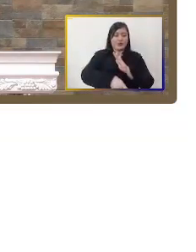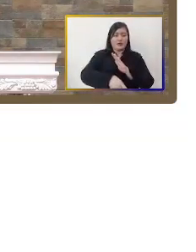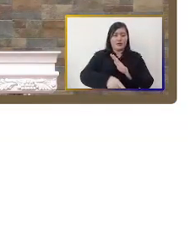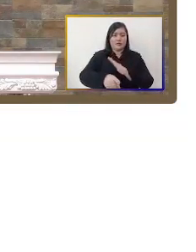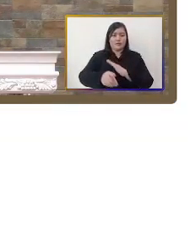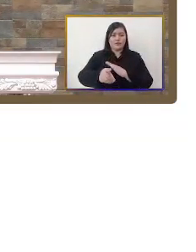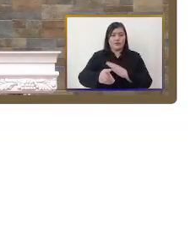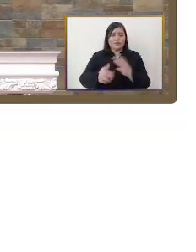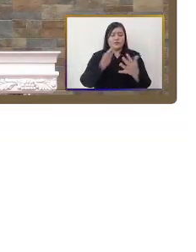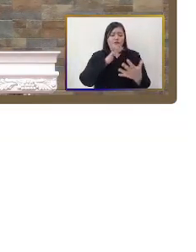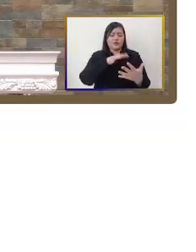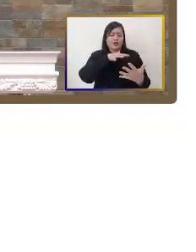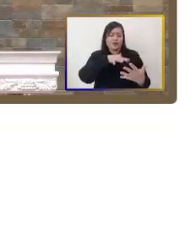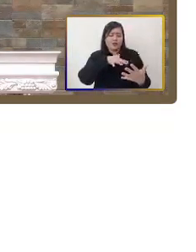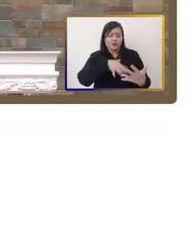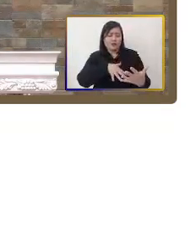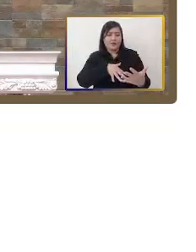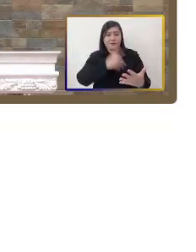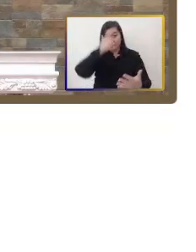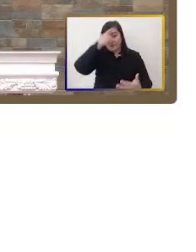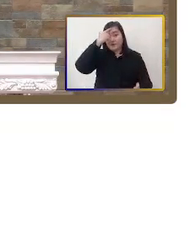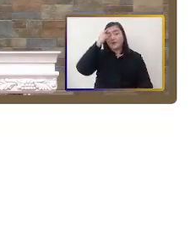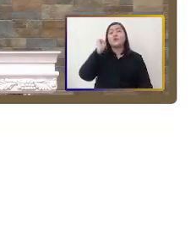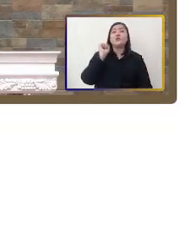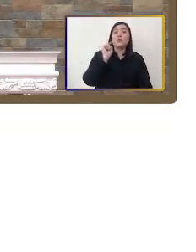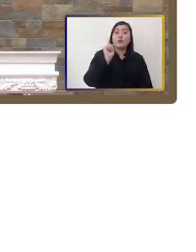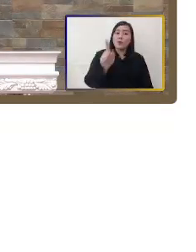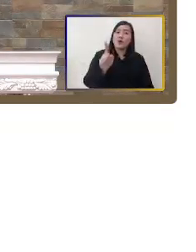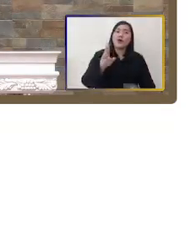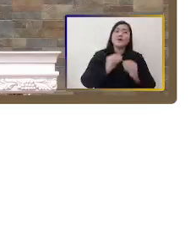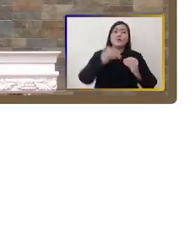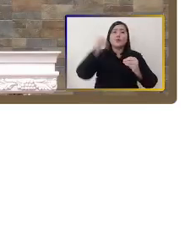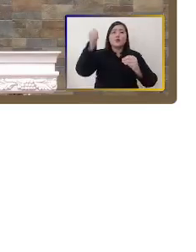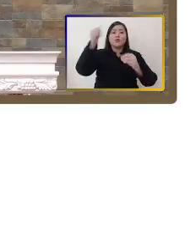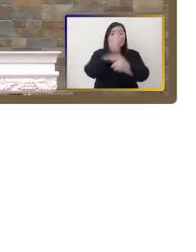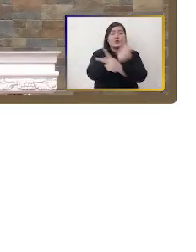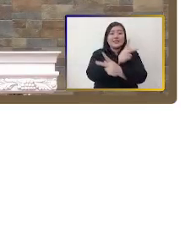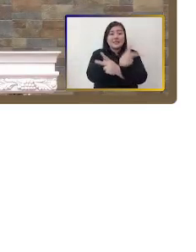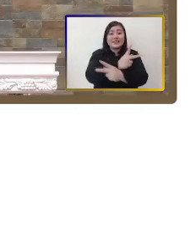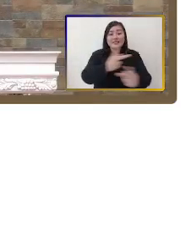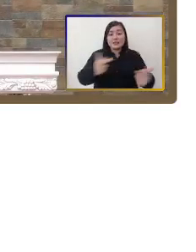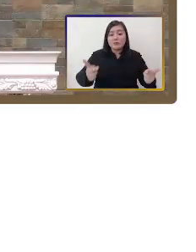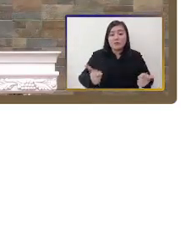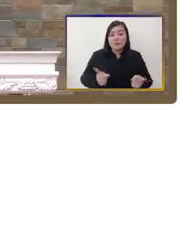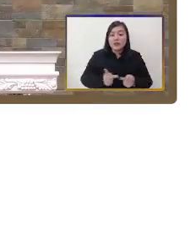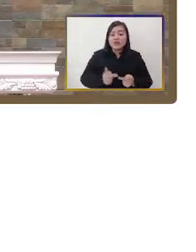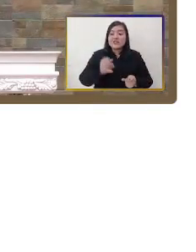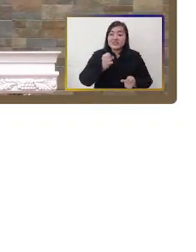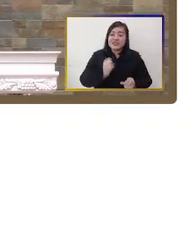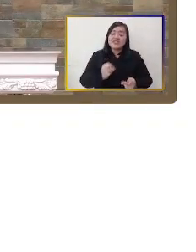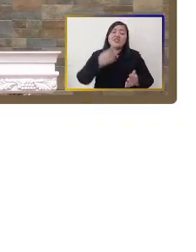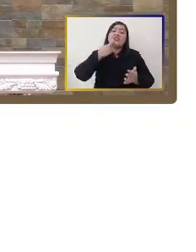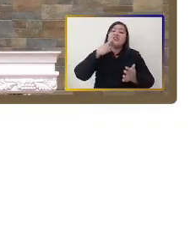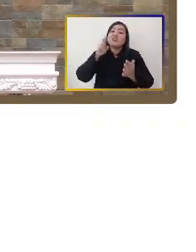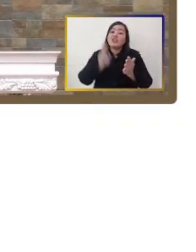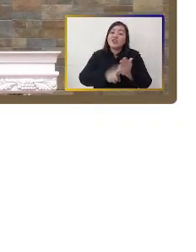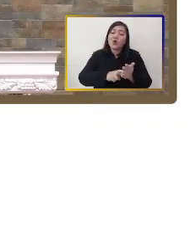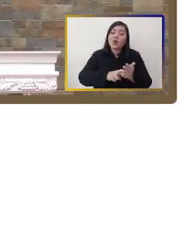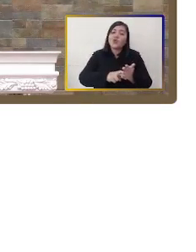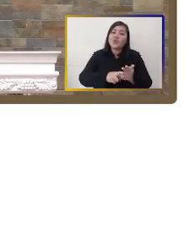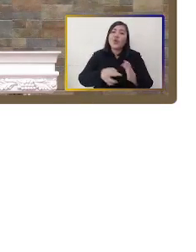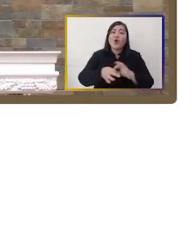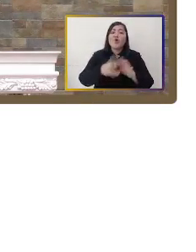yung archives ng Roman Catholic na nasa Rome. You see, hindi pwedeng pasukin yun kasi nandun doon ang library lang lahat